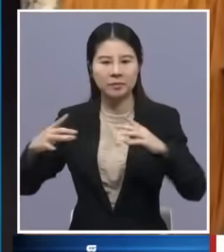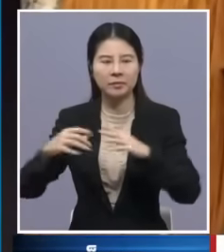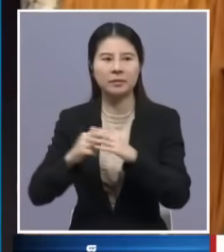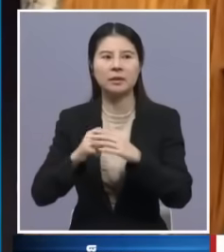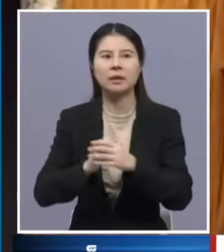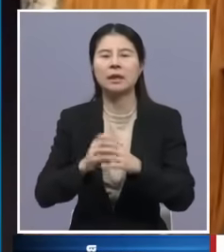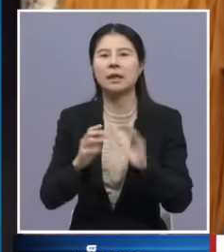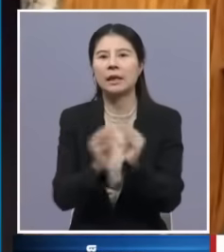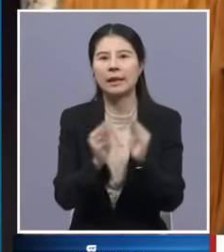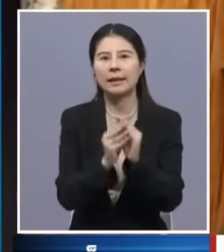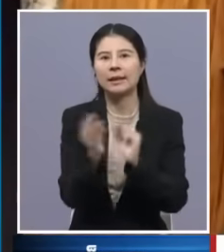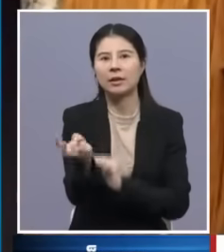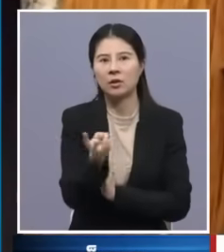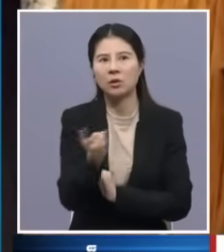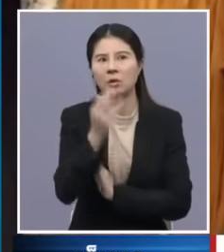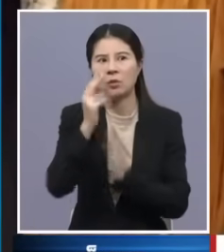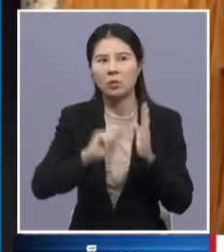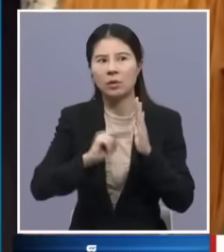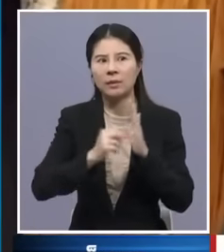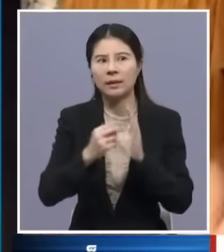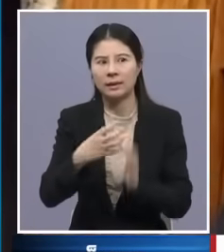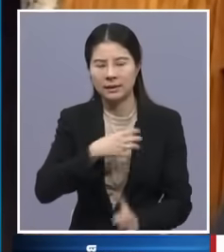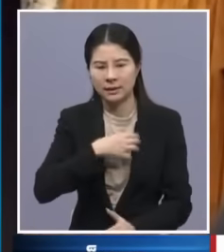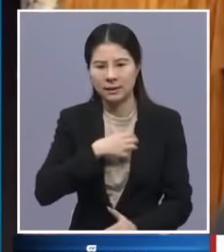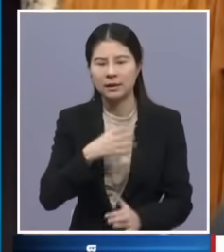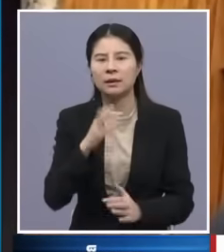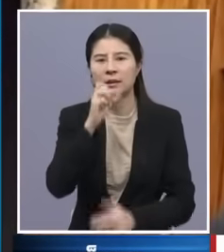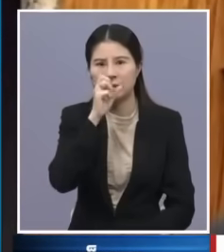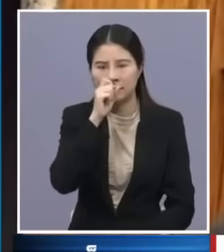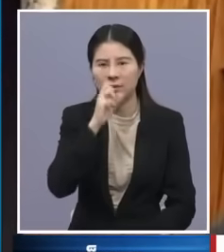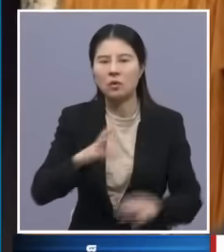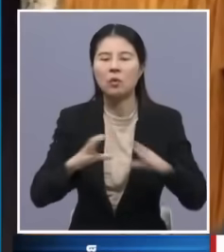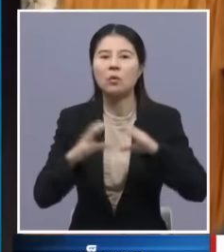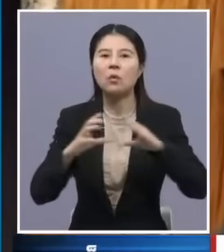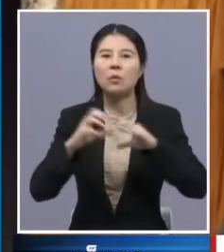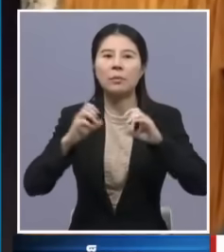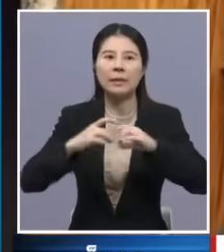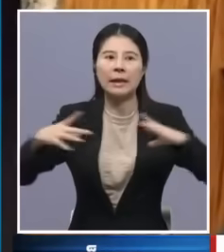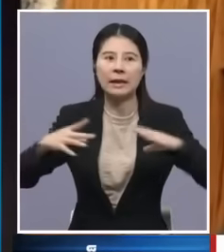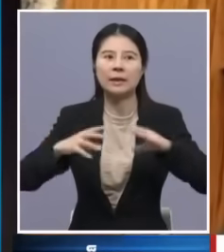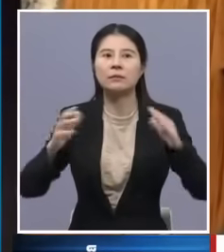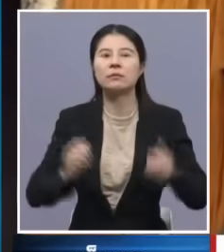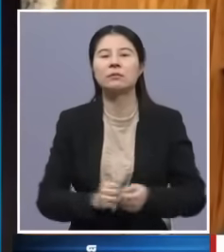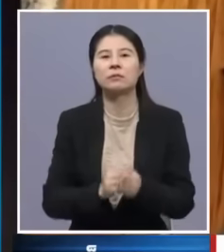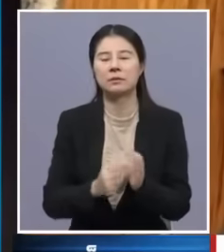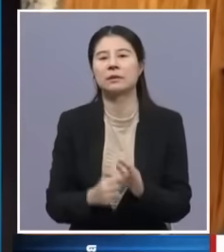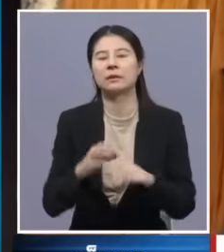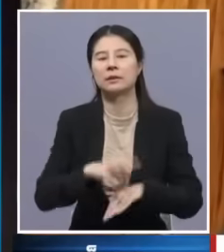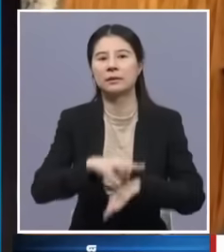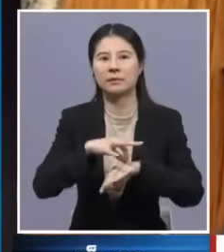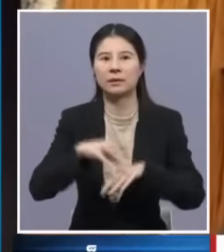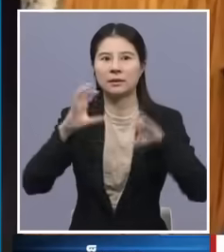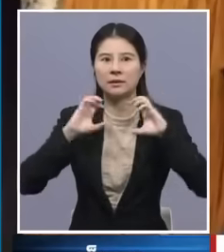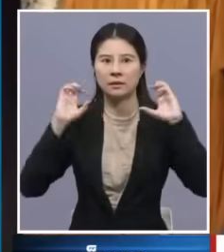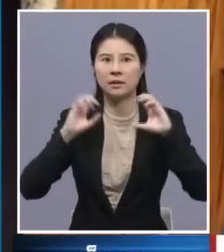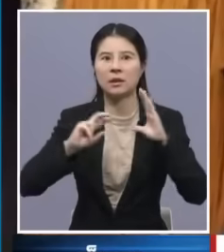น้อยลงนั่นแปลว่าเค้าก็อยากเปลี่ยนรัฐบาลด้วยก็คืออยากไปทดลองพรรคร่วมฝ่ายค้านเดิมให้ขึ้นมาเป็นรัฐบาลถูกมั้ยคะเพราะงั้นคือด้ว